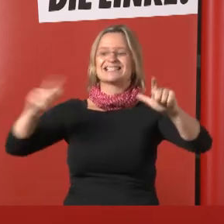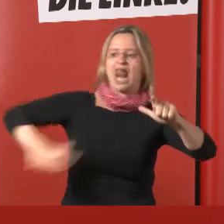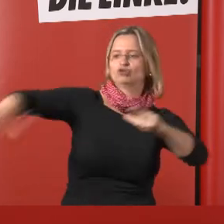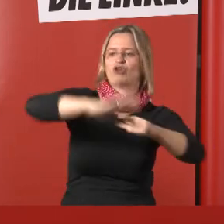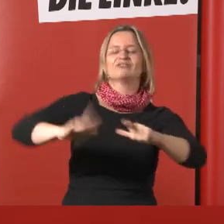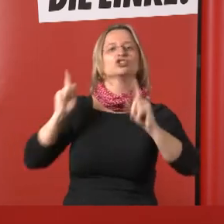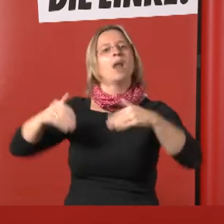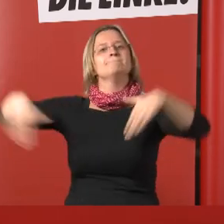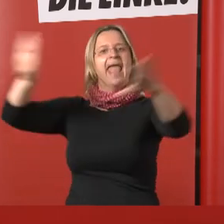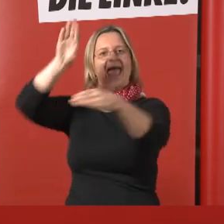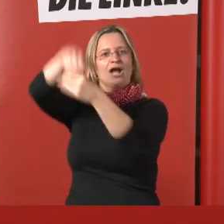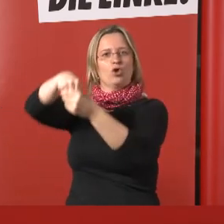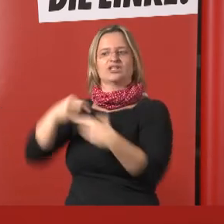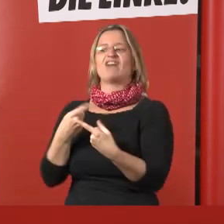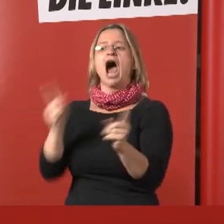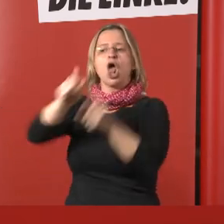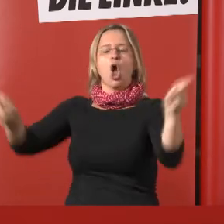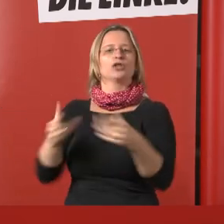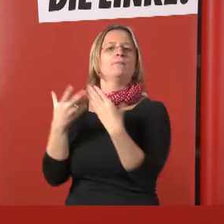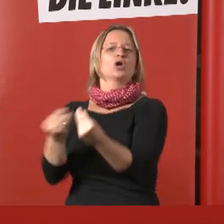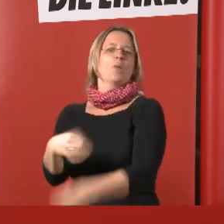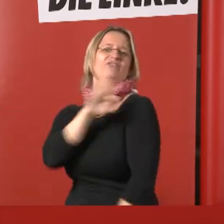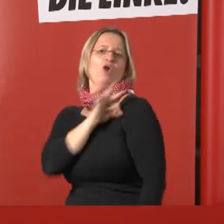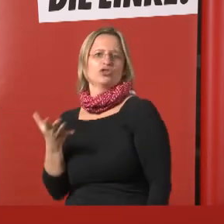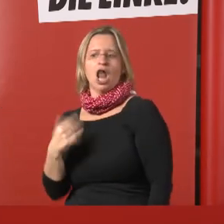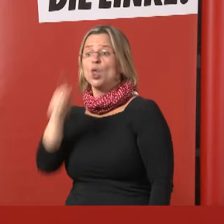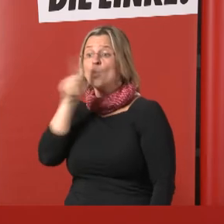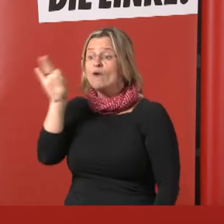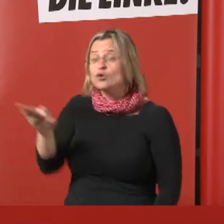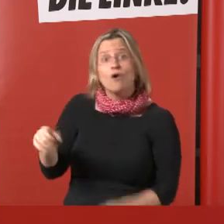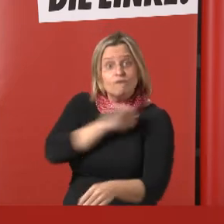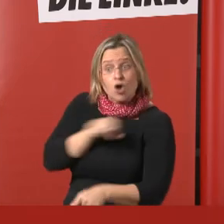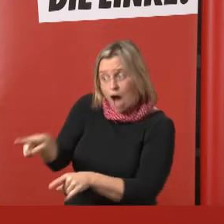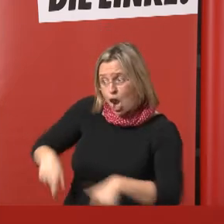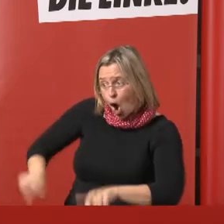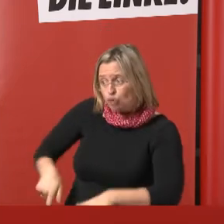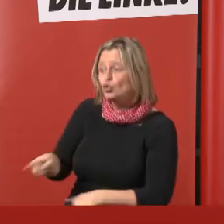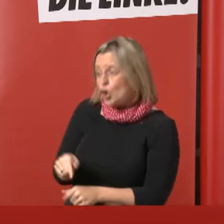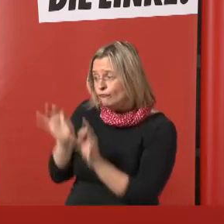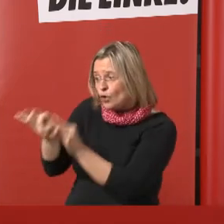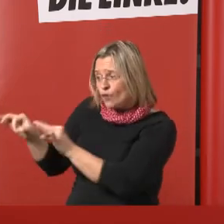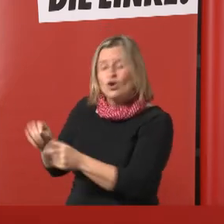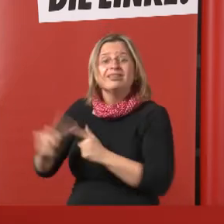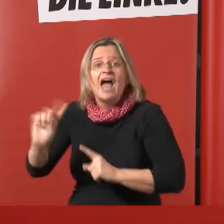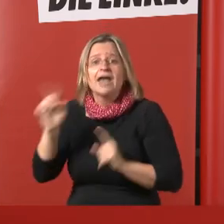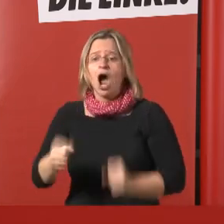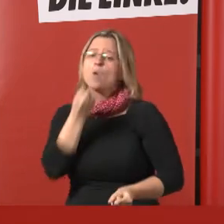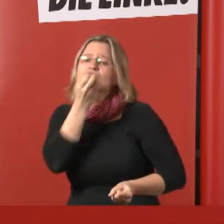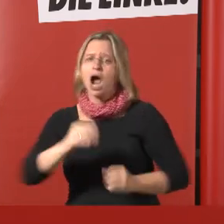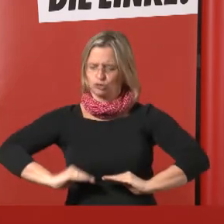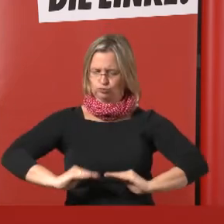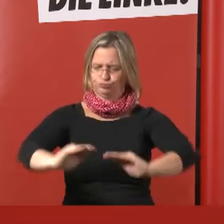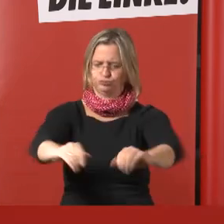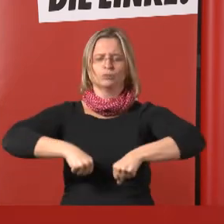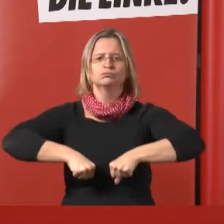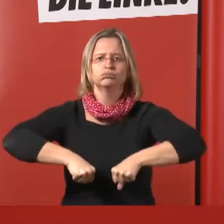Grundrecht. Und ich meine auch, eine inklusive Gesellschaft ist eine, von der alle etwas haben. Also klassische Barrierefreiheit hilft nicht nur Menschen im